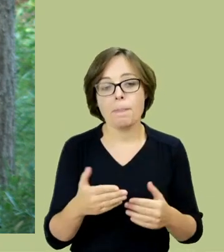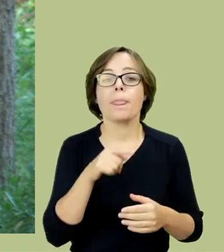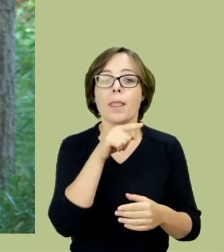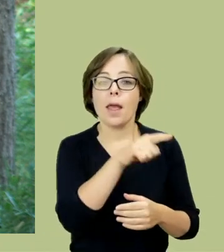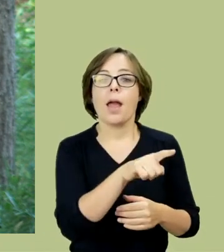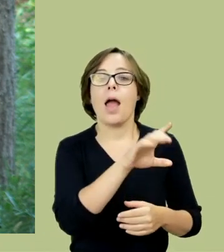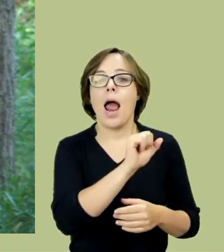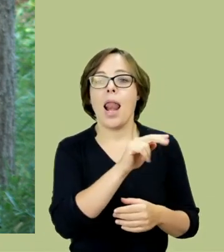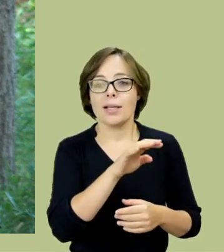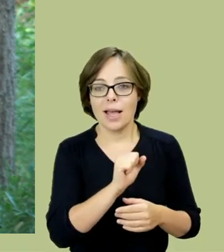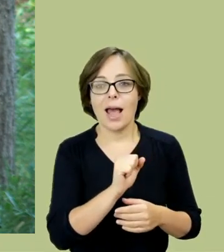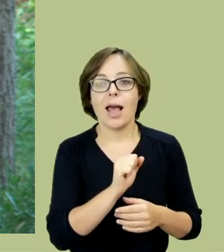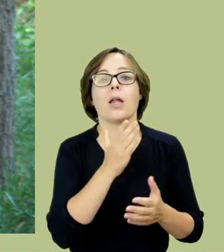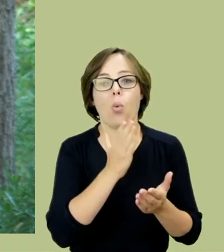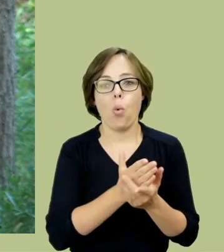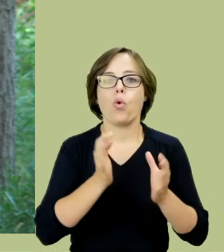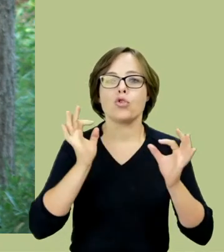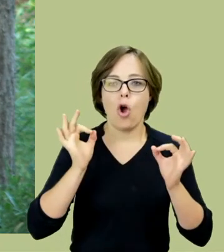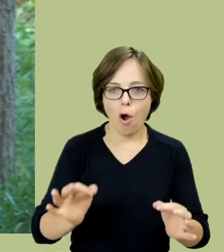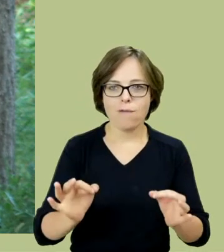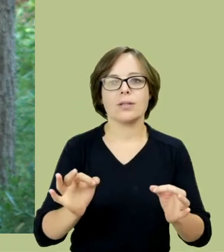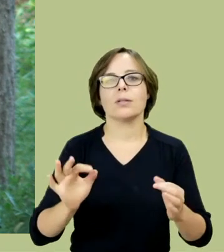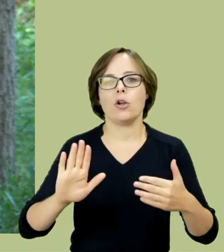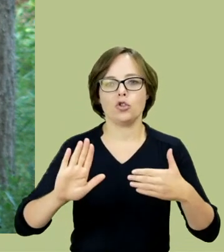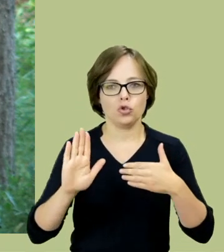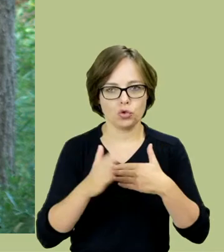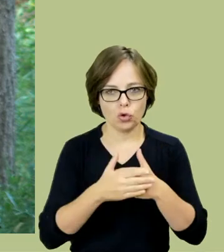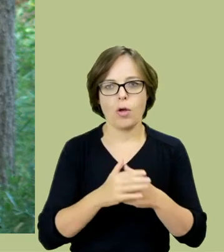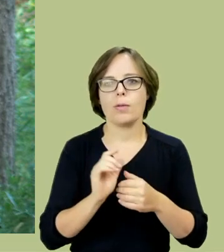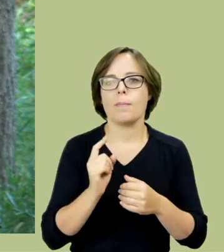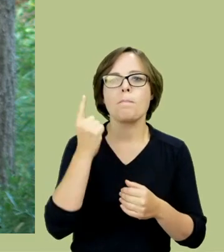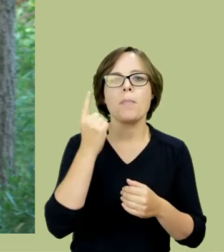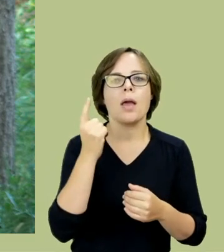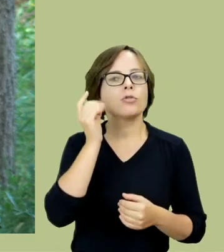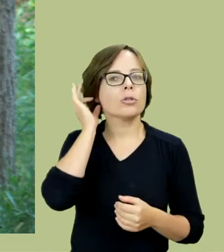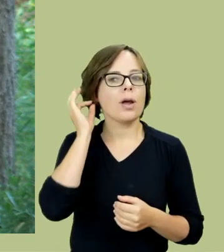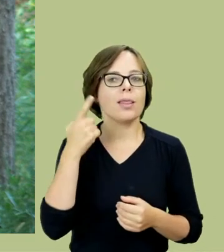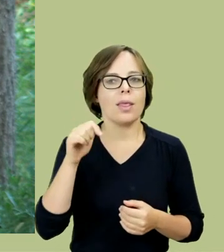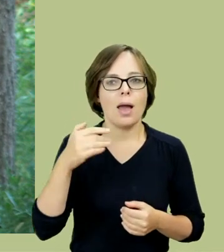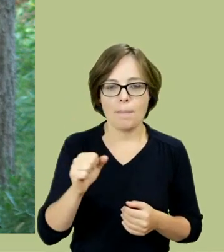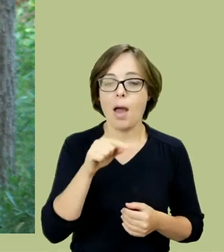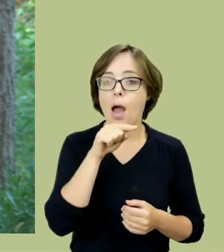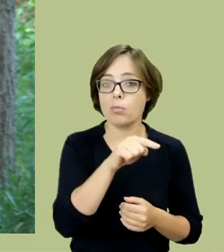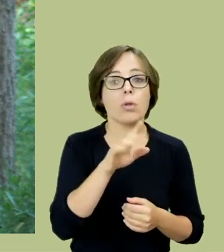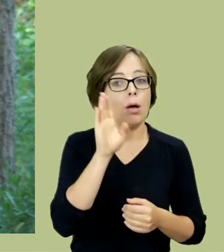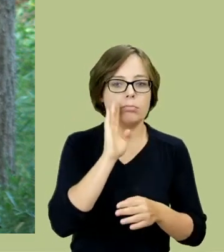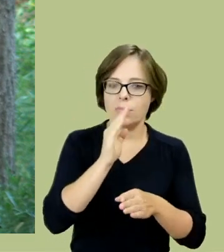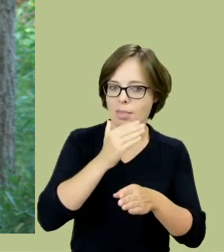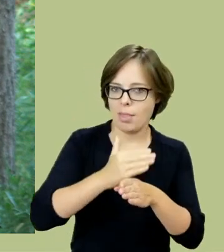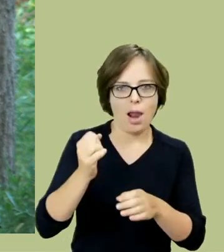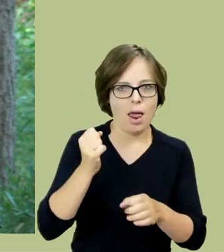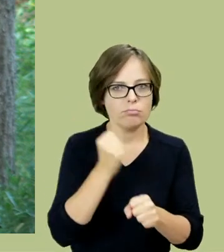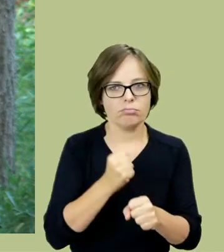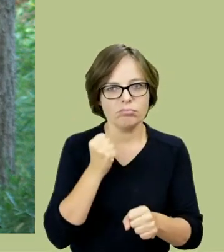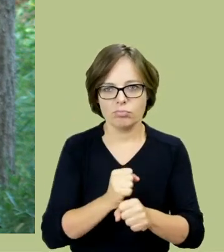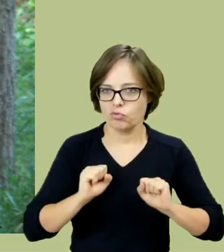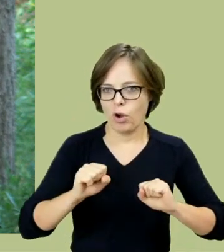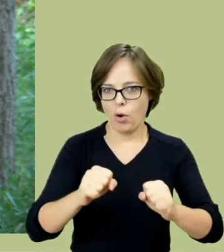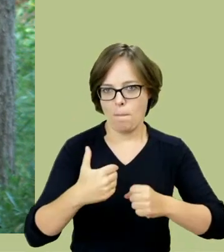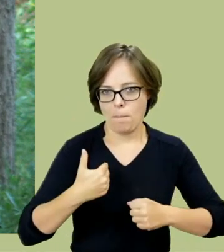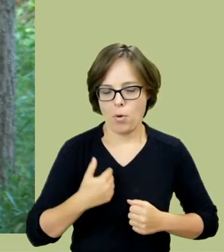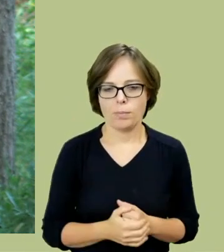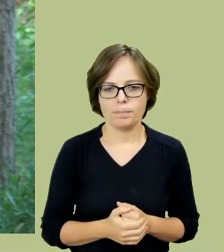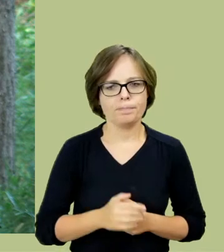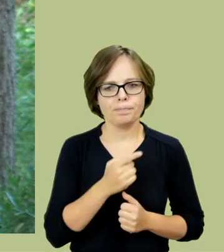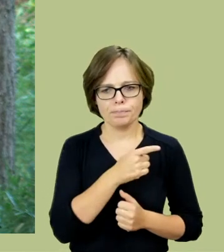taką oficjalną pierwszą damą, ona nie ustała w działaniach. I tutaj też już słyszeliście